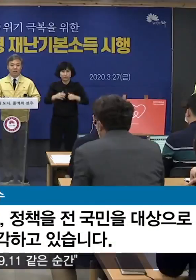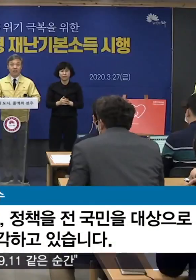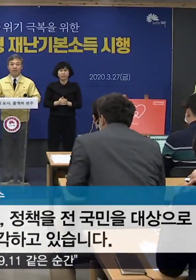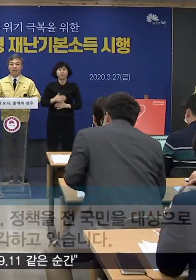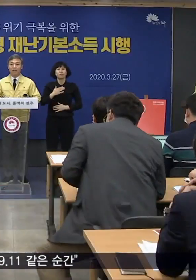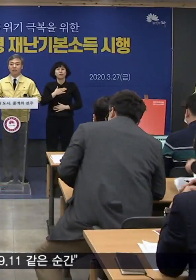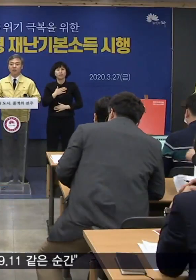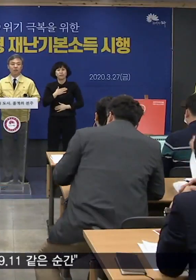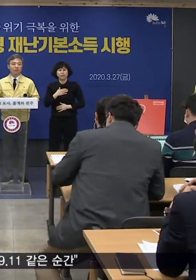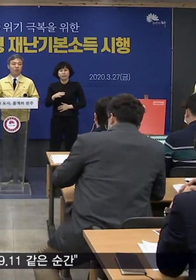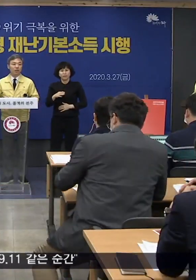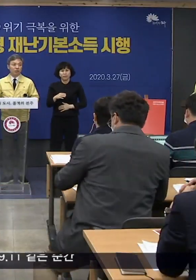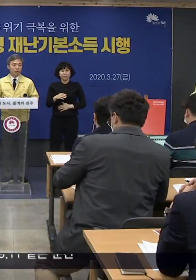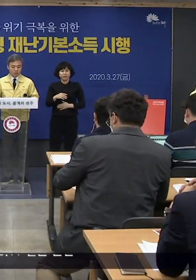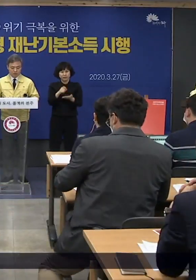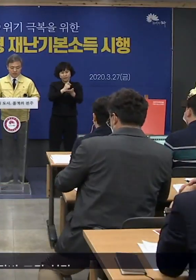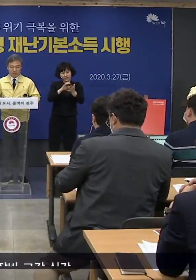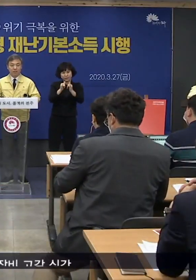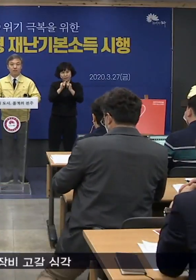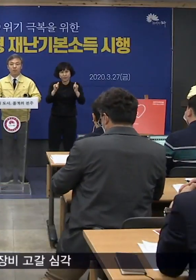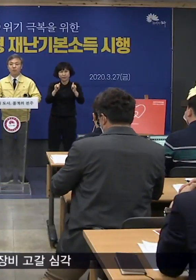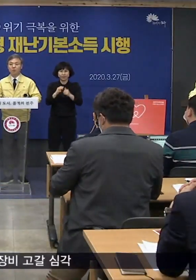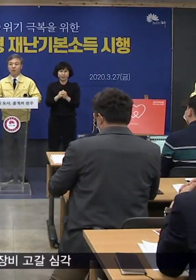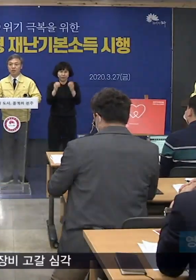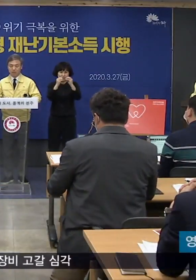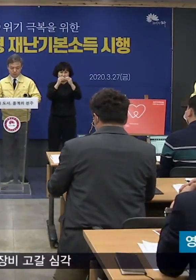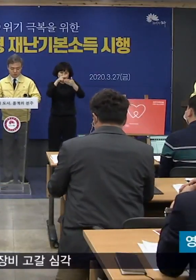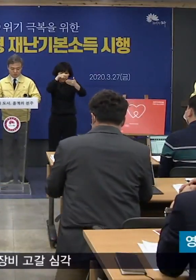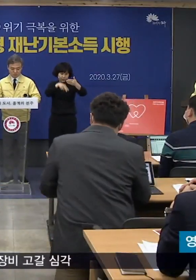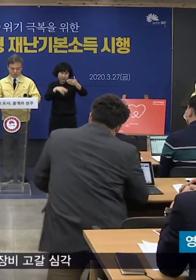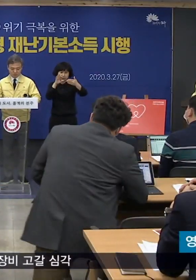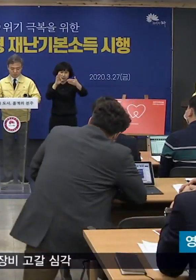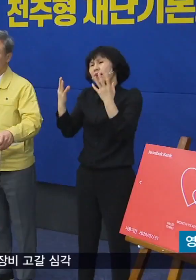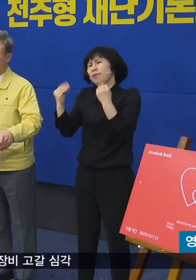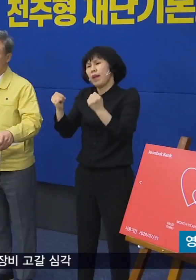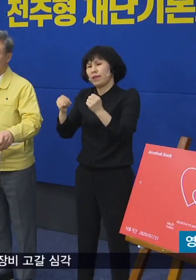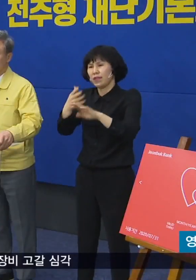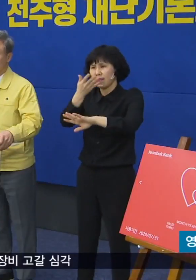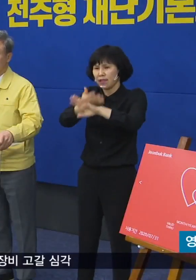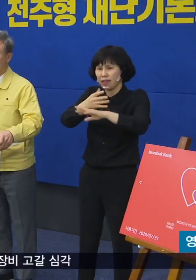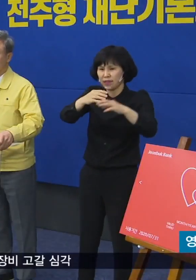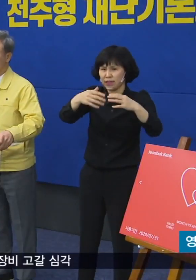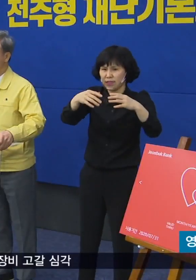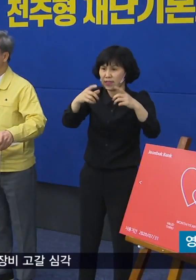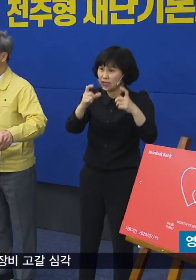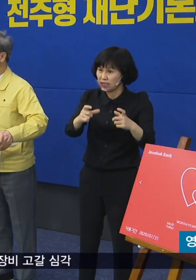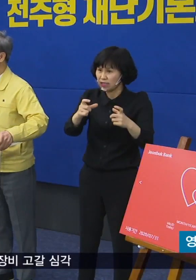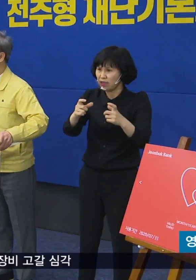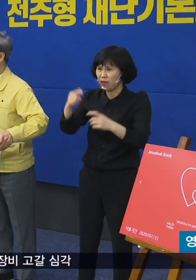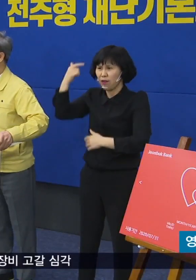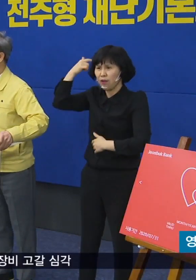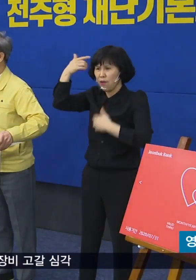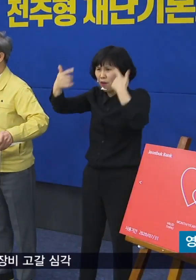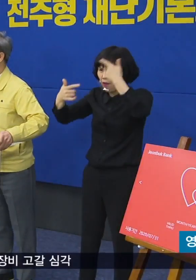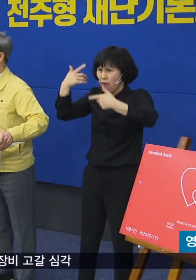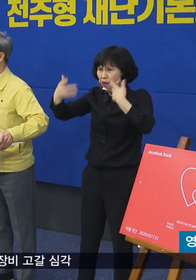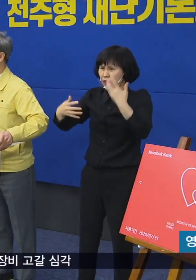있습니다. 중앙정부가 먼저 큰 우산을 펼치고 부족한 부분을 지자체가 보완하는 방식으로